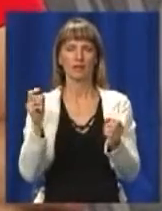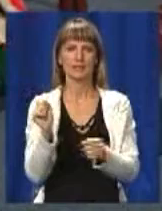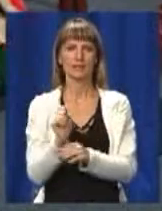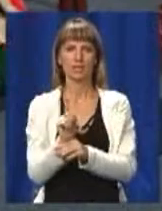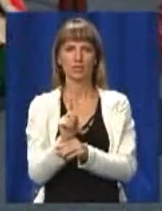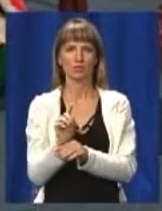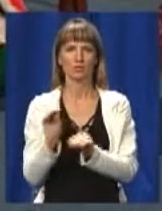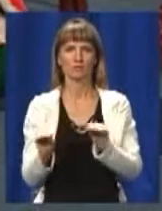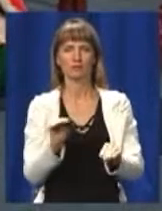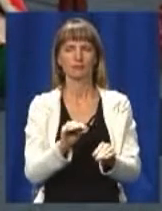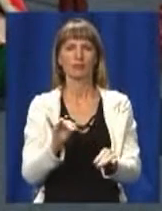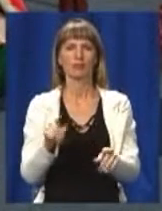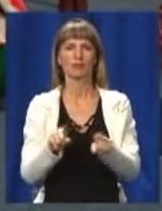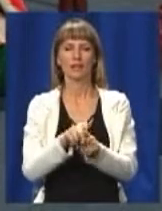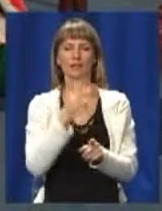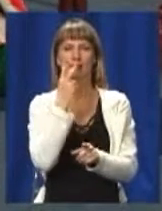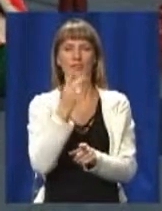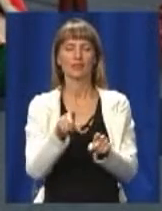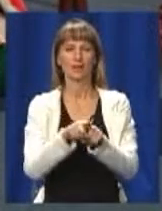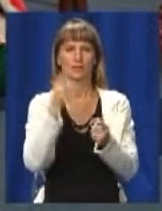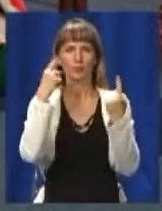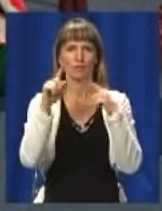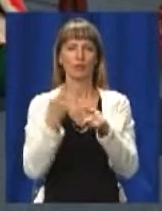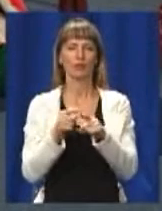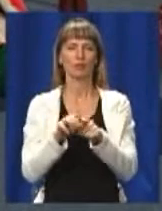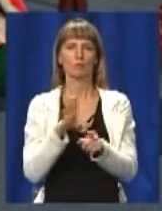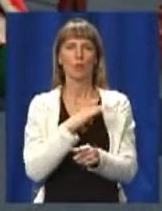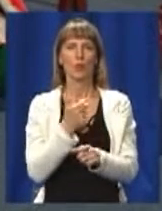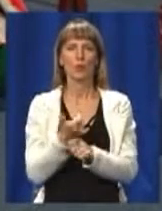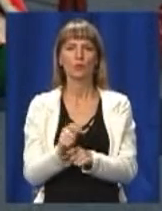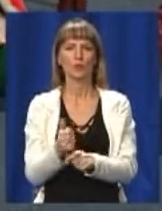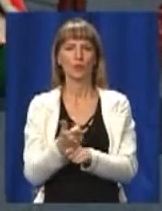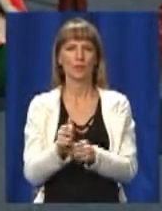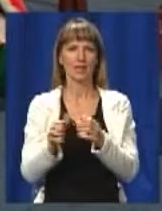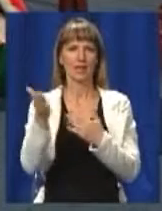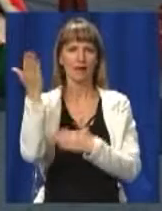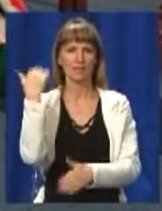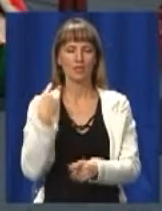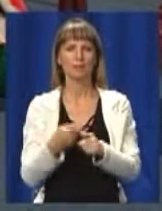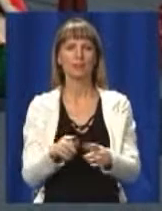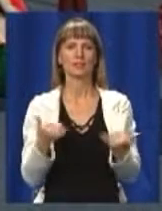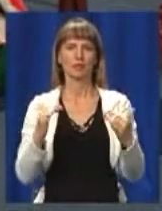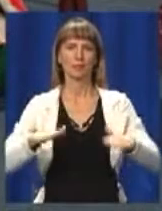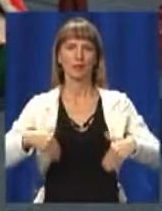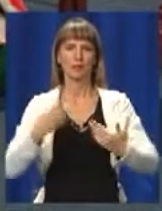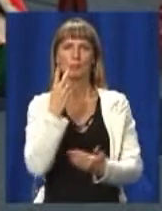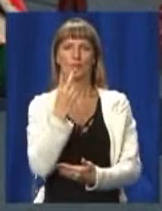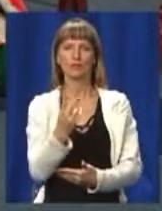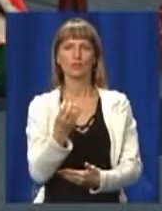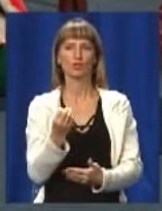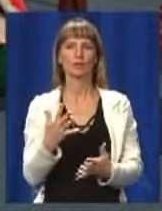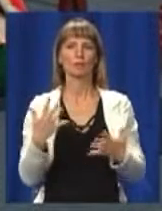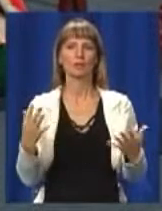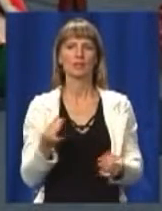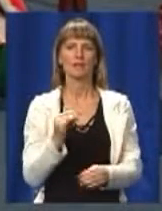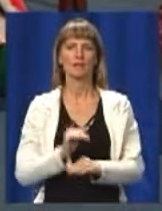свічкою. І отак от, в принципі, дивилися от такі от мультфільми, це було ще дуже-дуже-дуже давно. Тому просто зараз пропоную подивитися ще